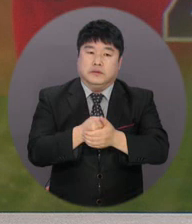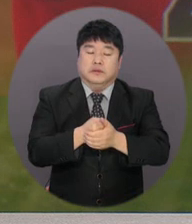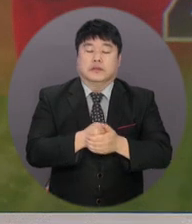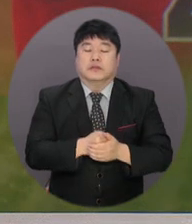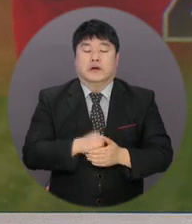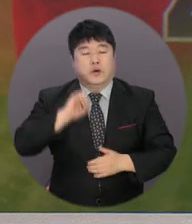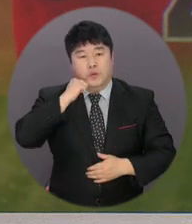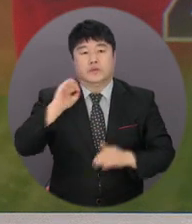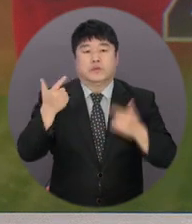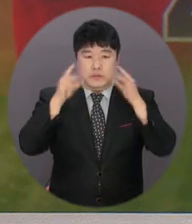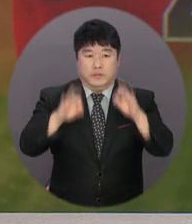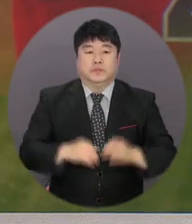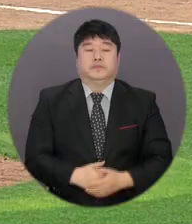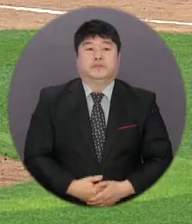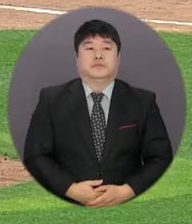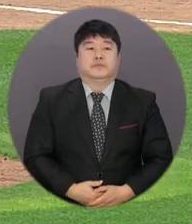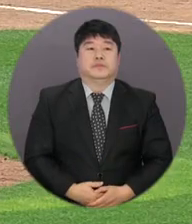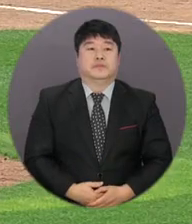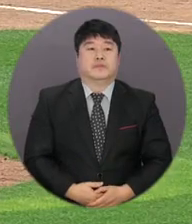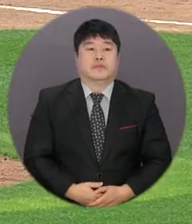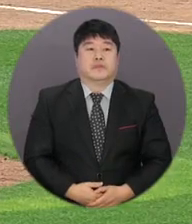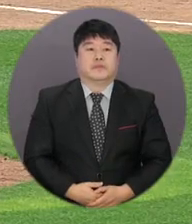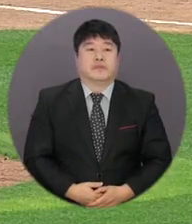한신구 기자의 보도입니다.